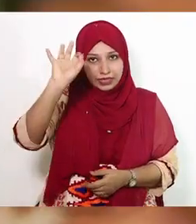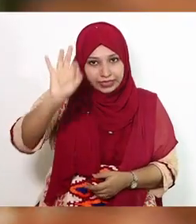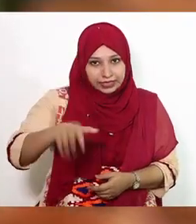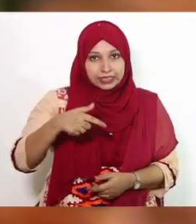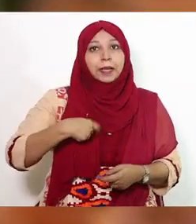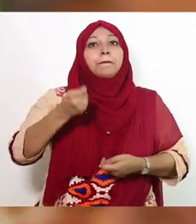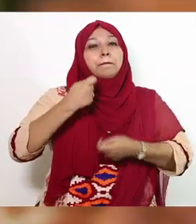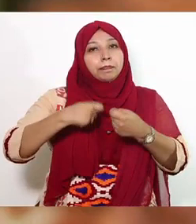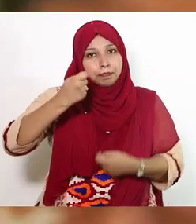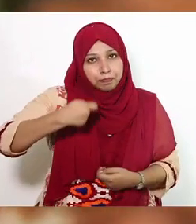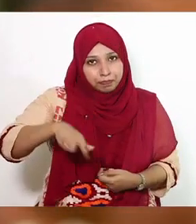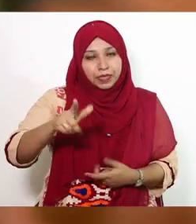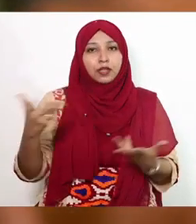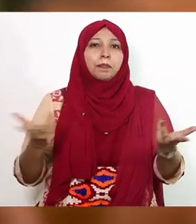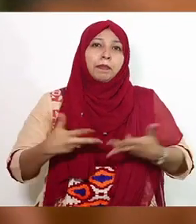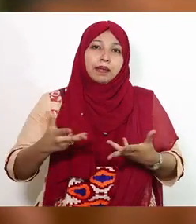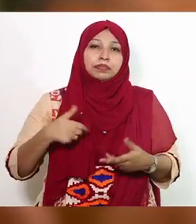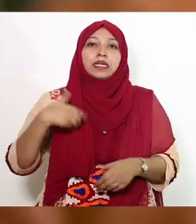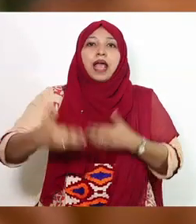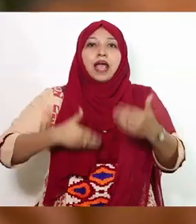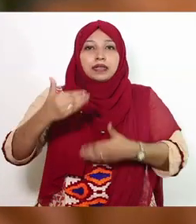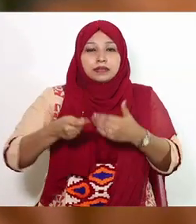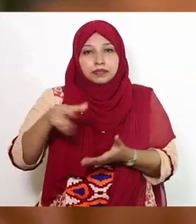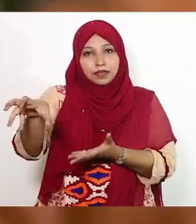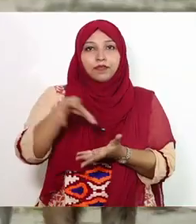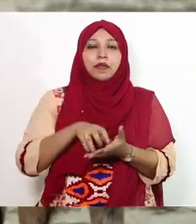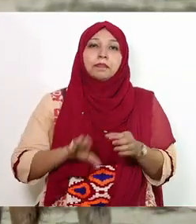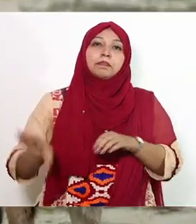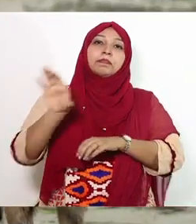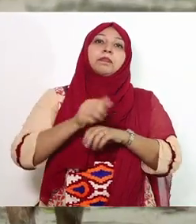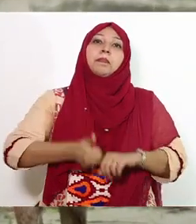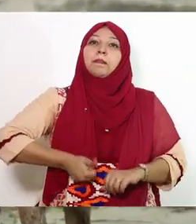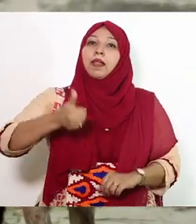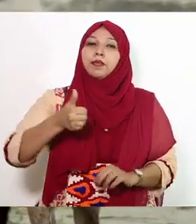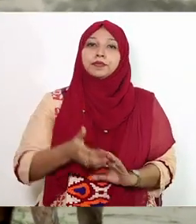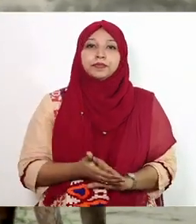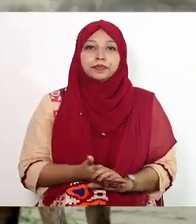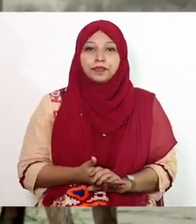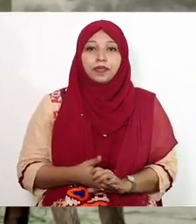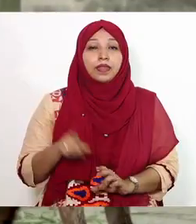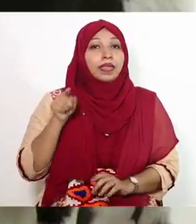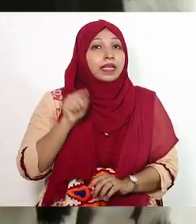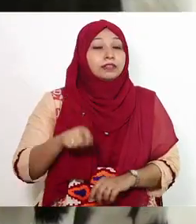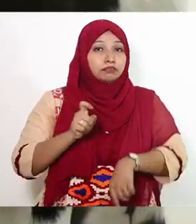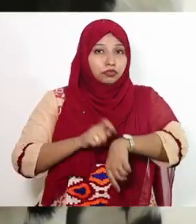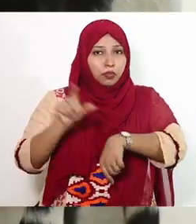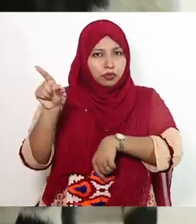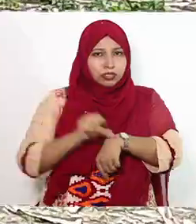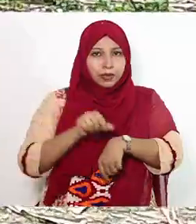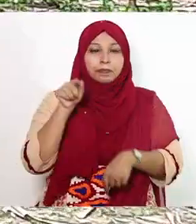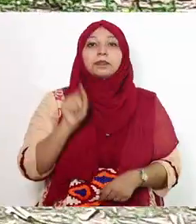আবার দোকান দিছি, ওইখান থেকে আমাদের উন্নতি হয়েছে হ্যান্ডিক্যাপ আসার পরে। ফলে খুব অল্প সময়ের